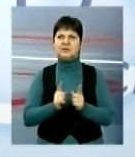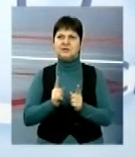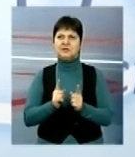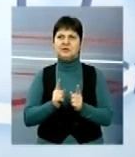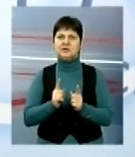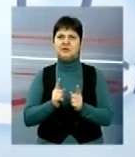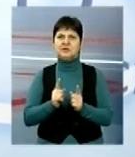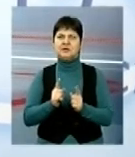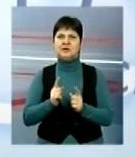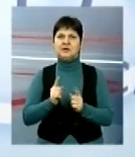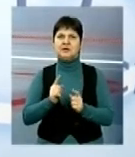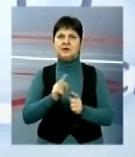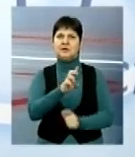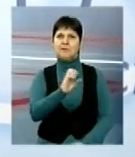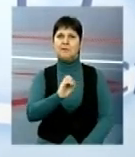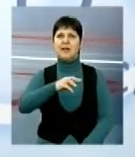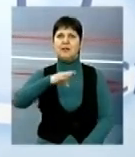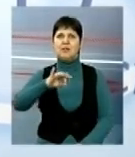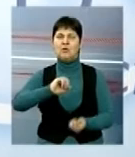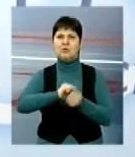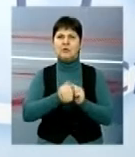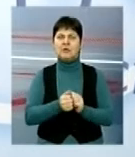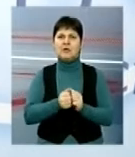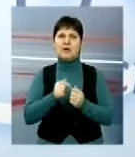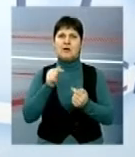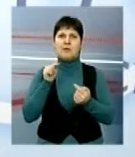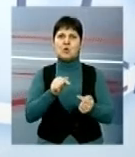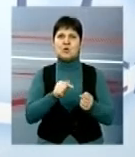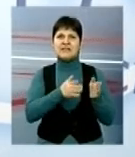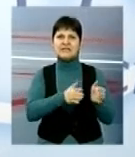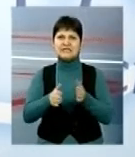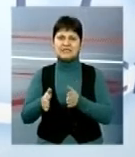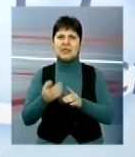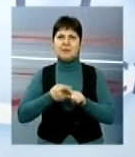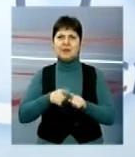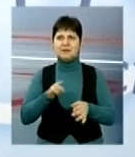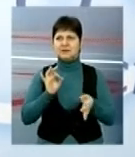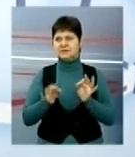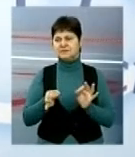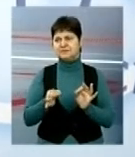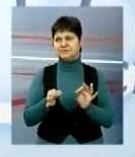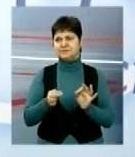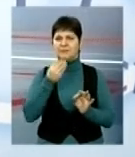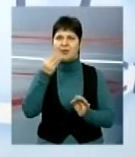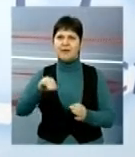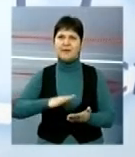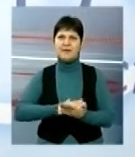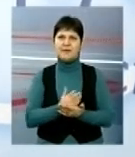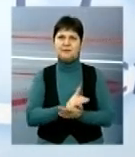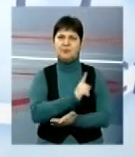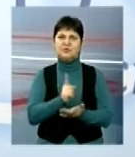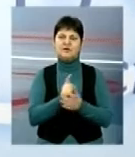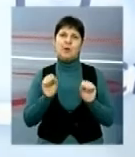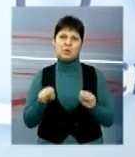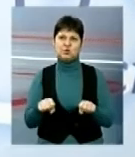бетон. Так? Тому що це складно боротися проти системи, але з правильною візією і лідерськими якостями це обов'язково